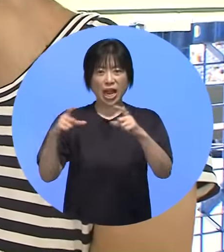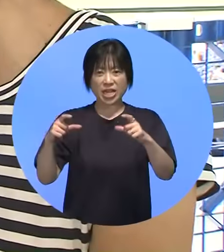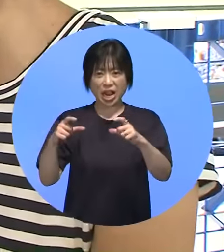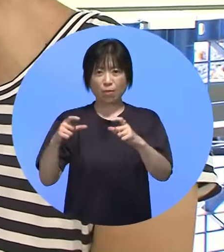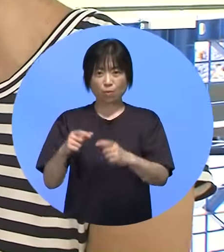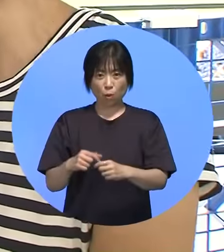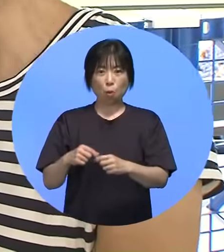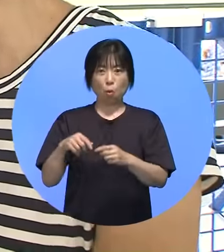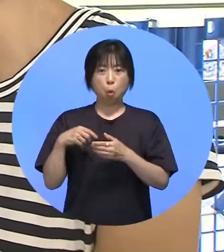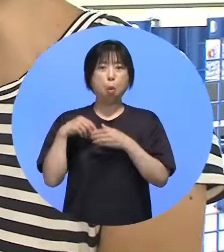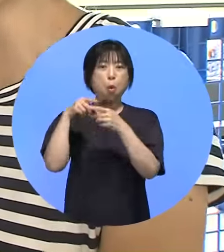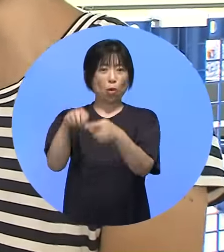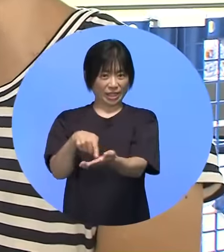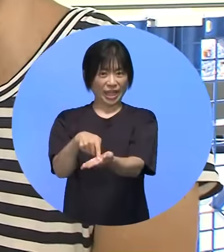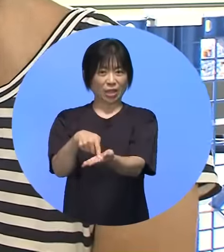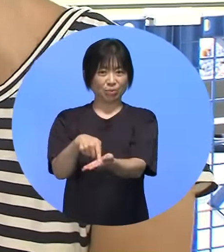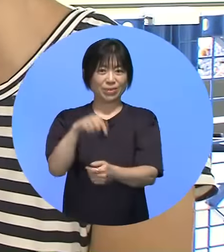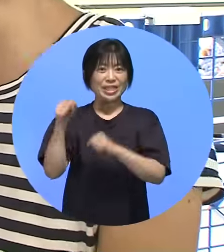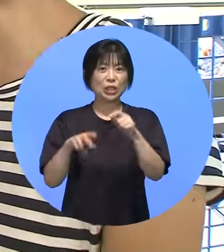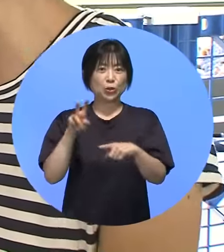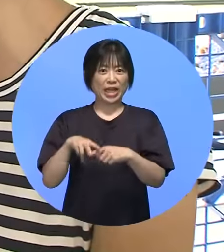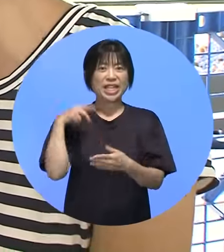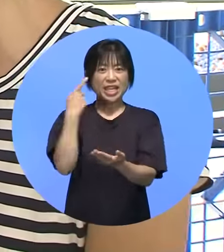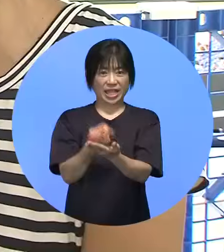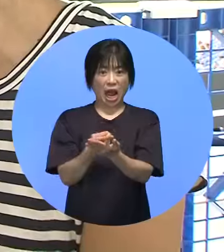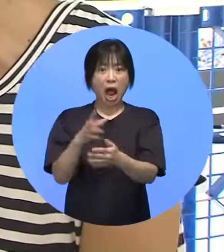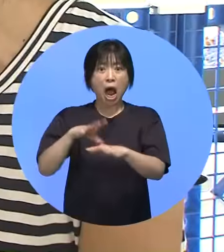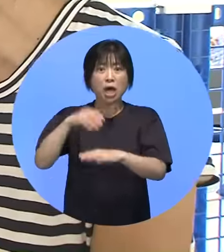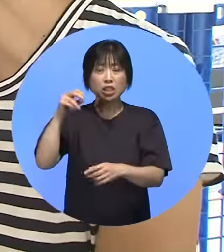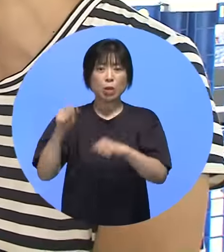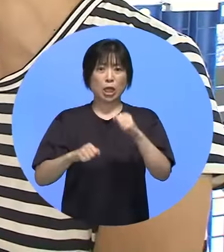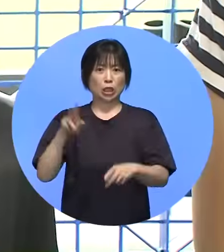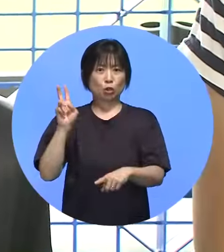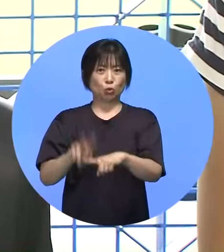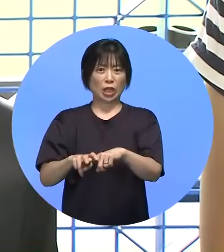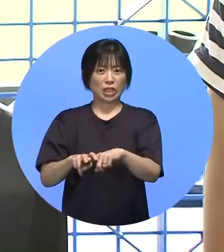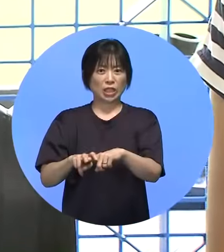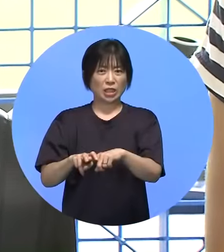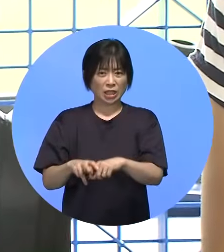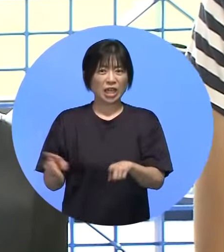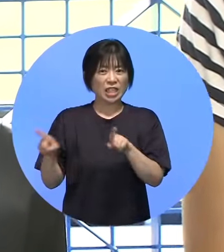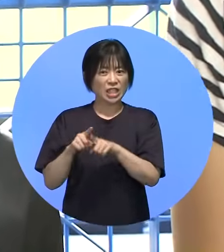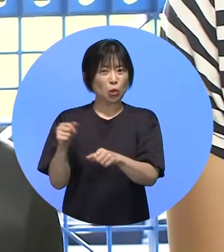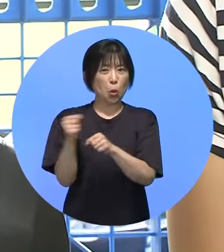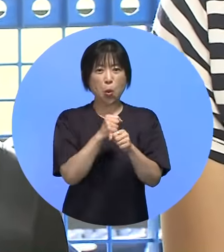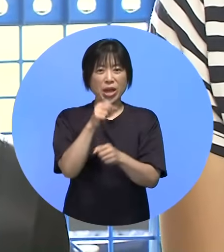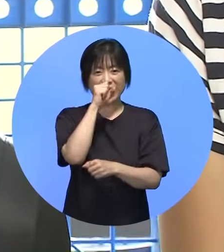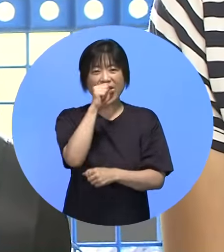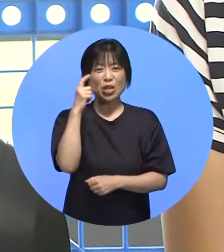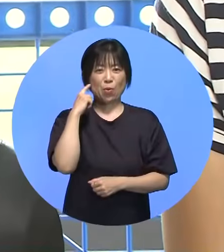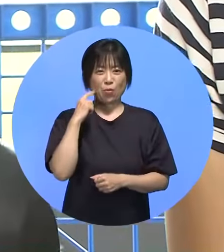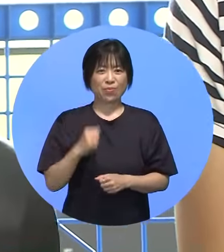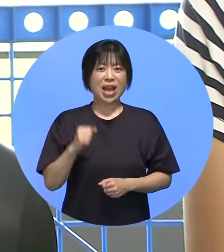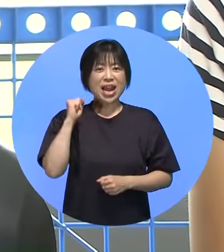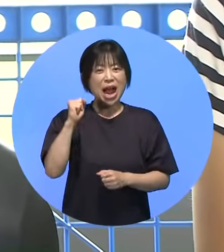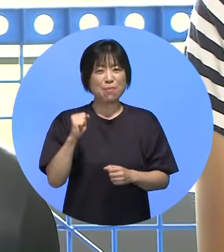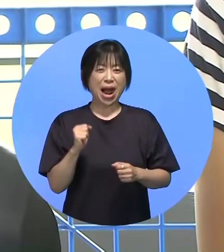的なで今日は一緒に応援六花だなと思います岩盤を買ってほしい